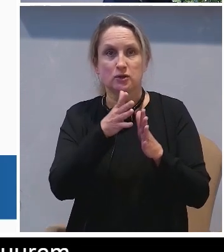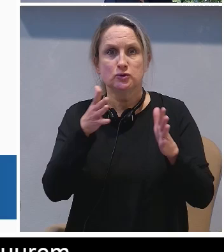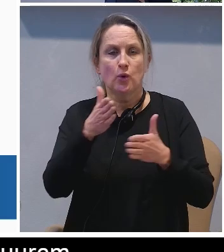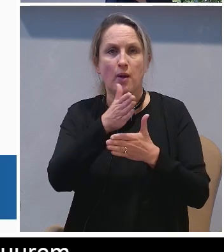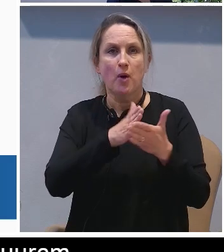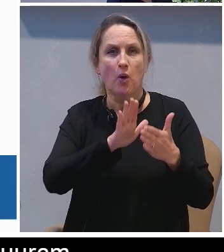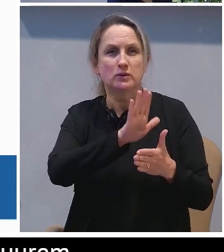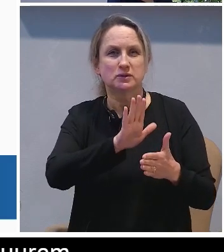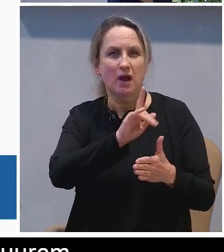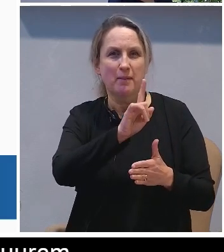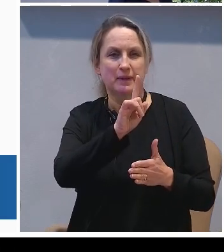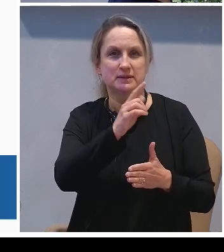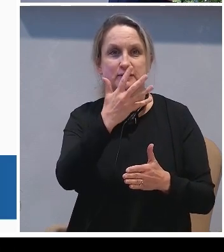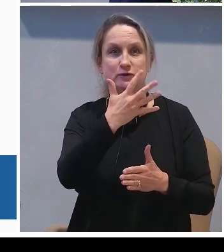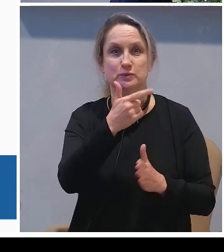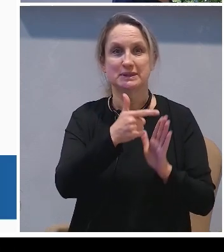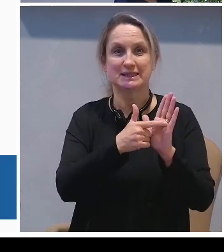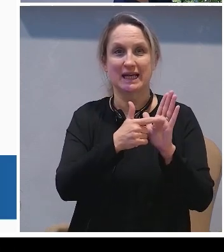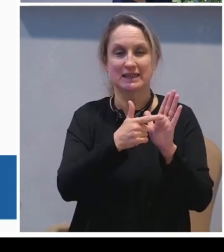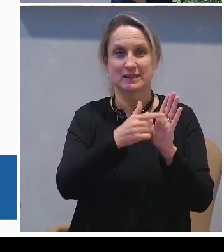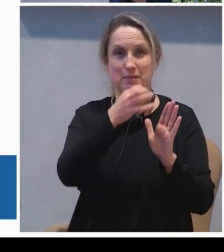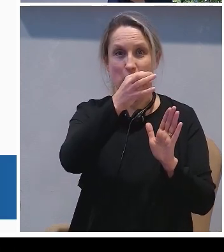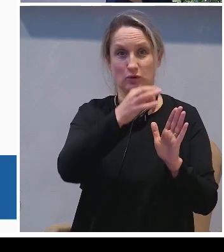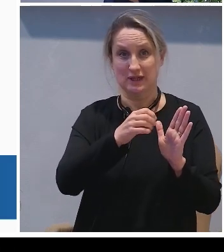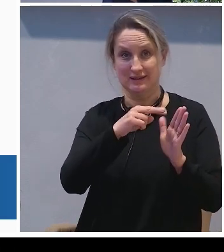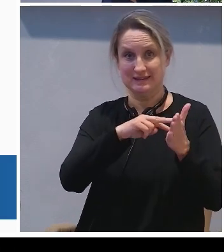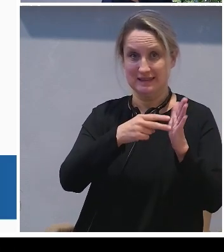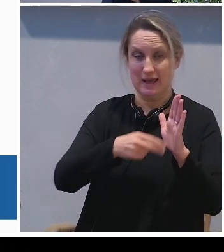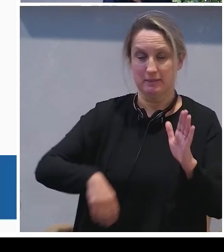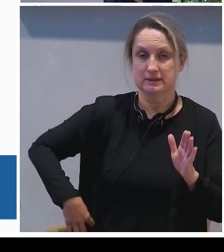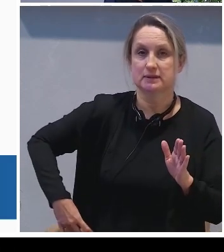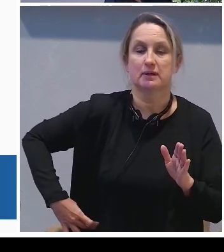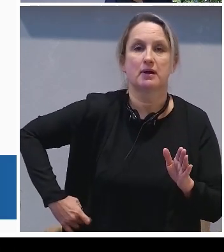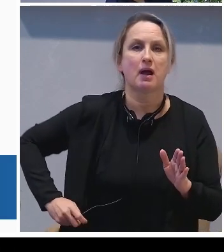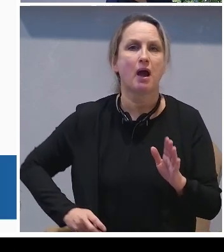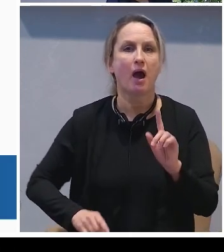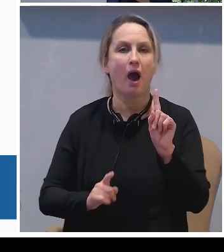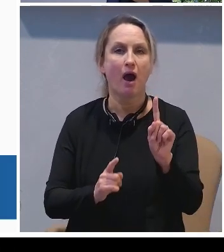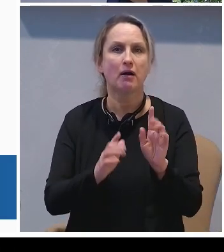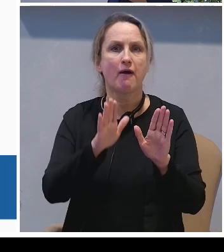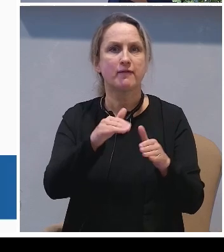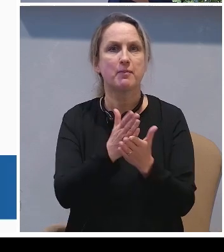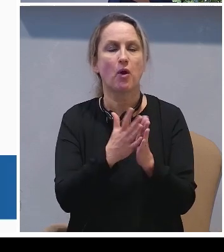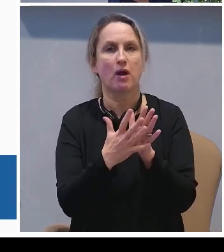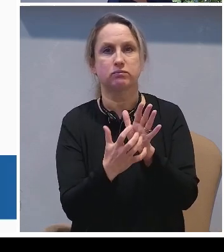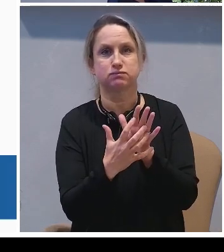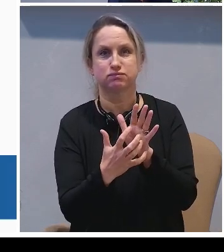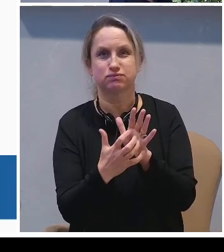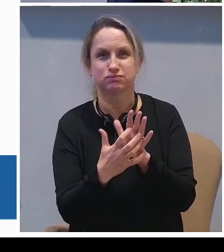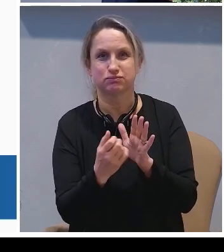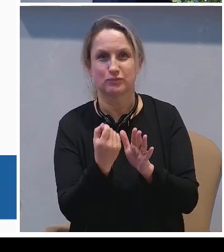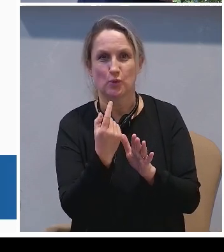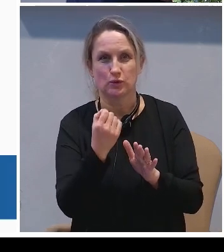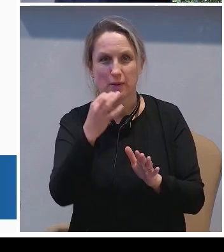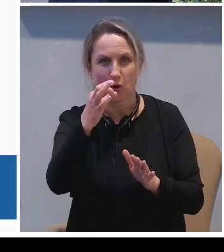osa occur. moodustavad see 57% On the diagram, as you deletsioon can selles see, the geenis, aga võivad 57% olla of the changes duplikatsioonid is 11%, deletion,